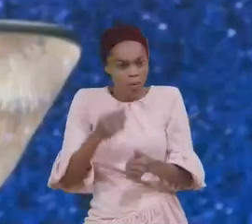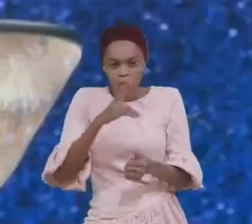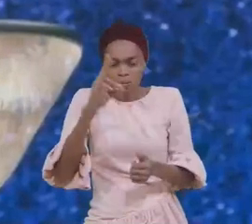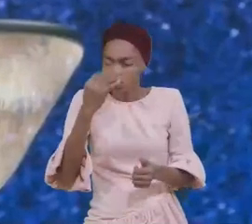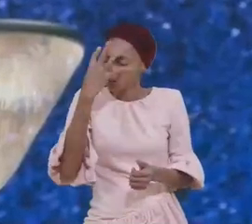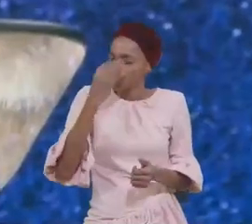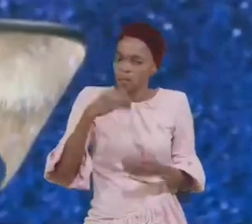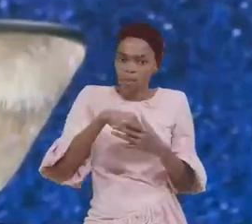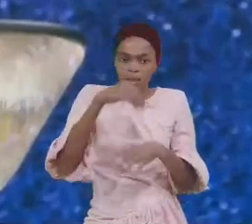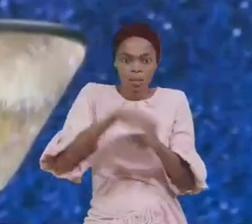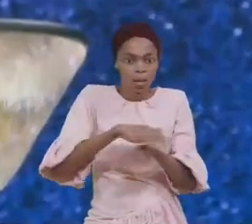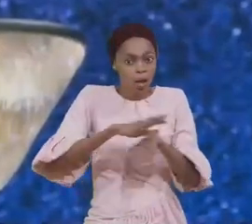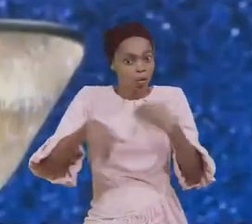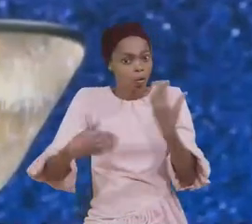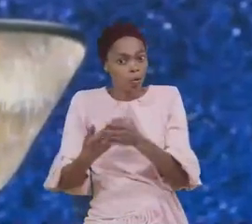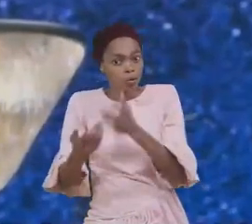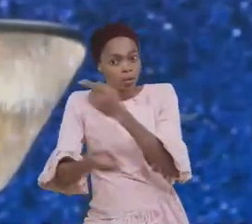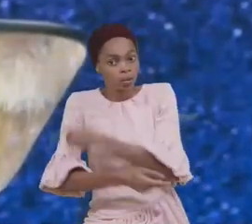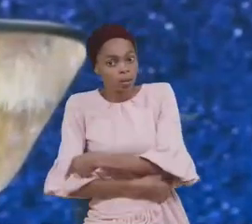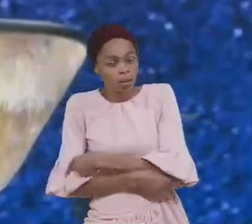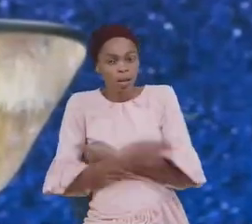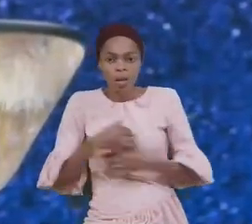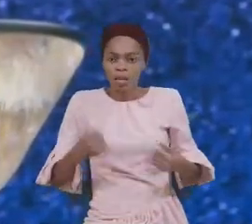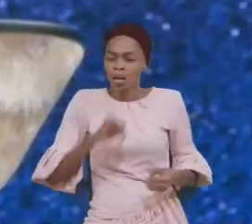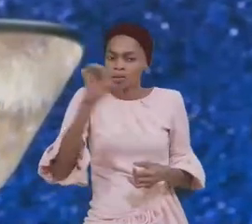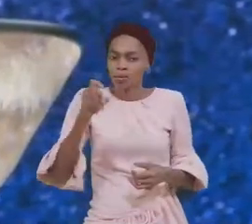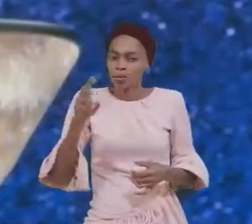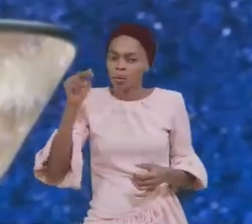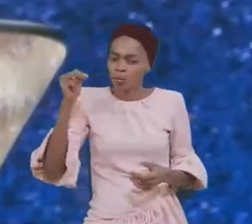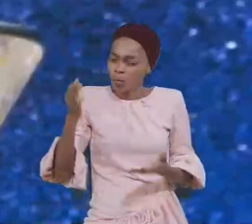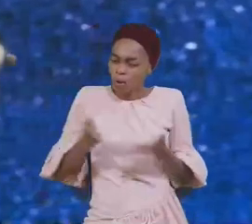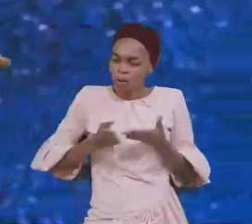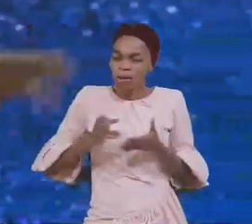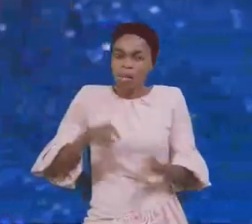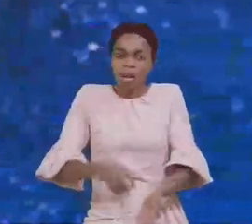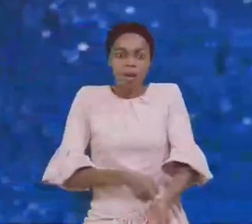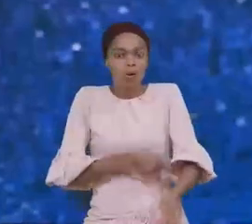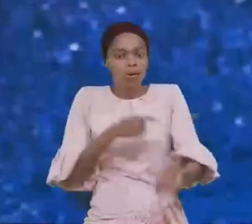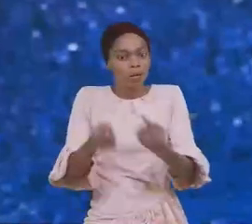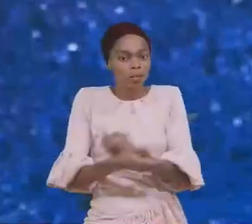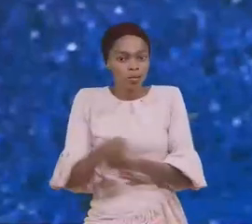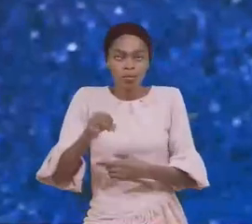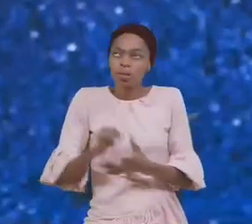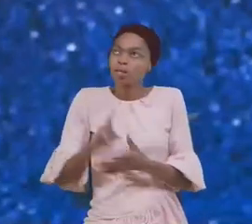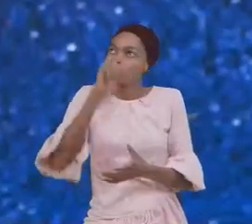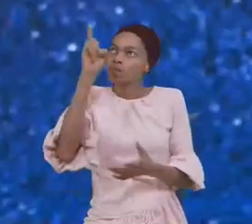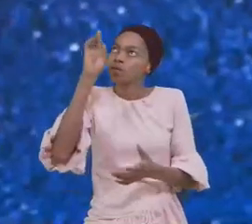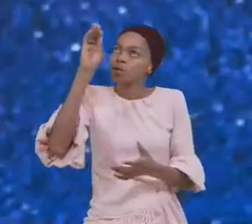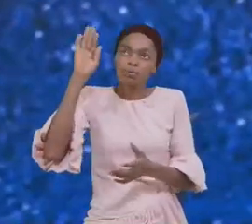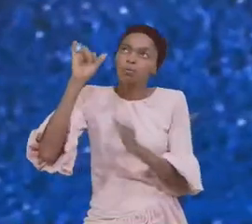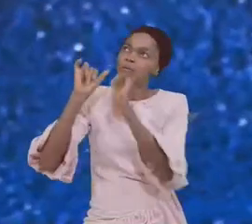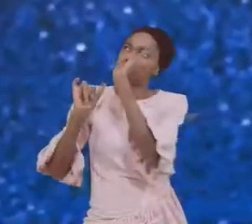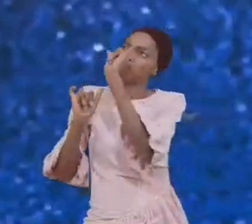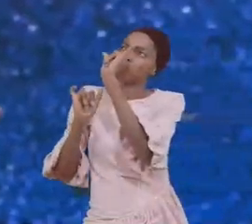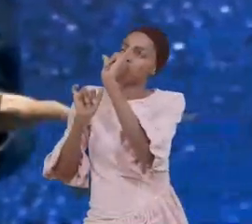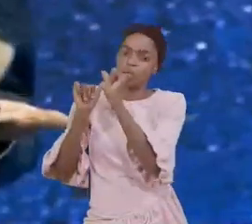nuit. Et tout le jour, il voudrait maintenant une longueur de journée afin que le soleil se tienne sur